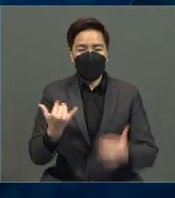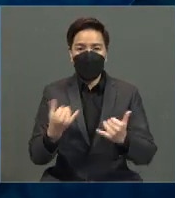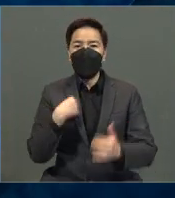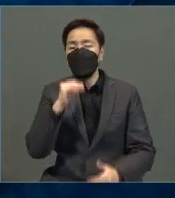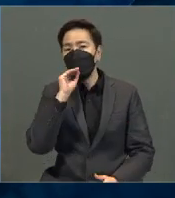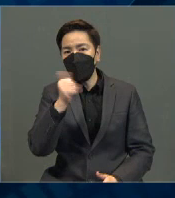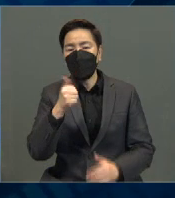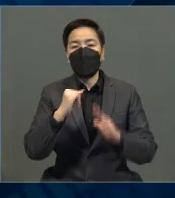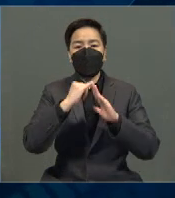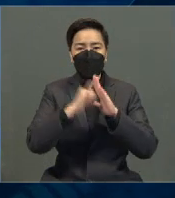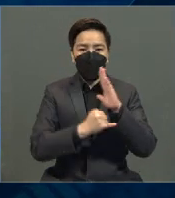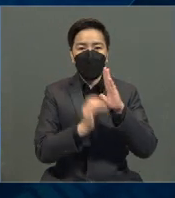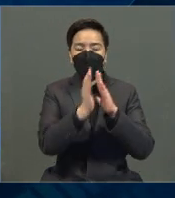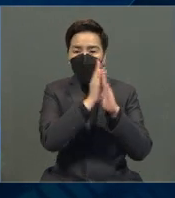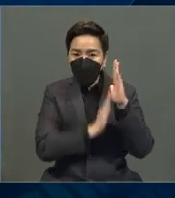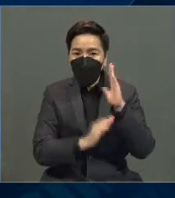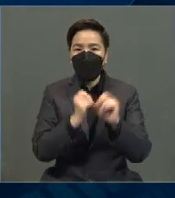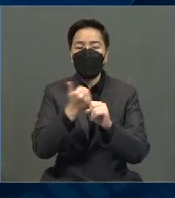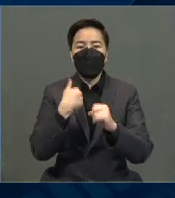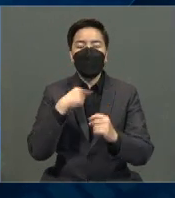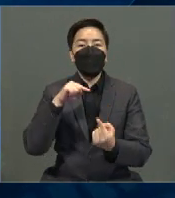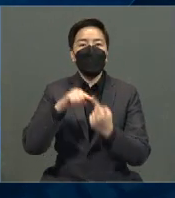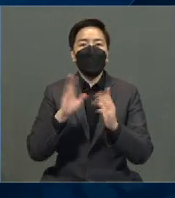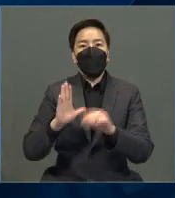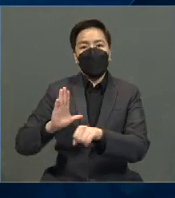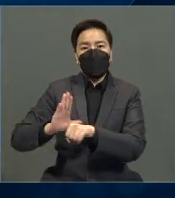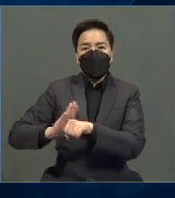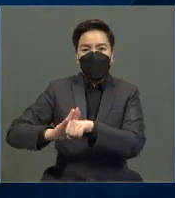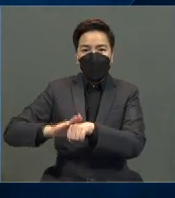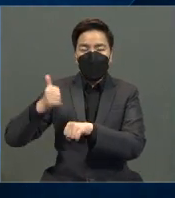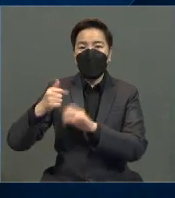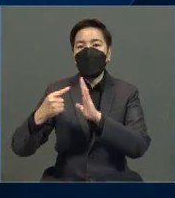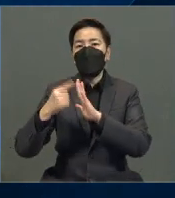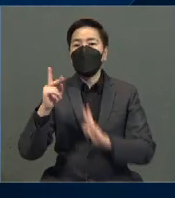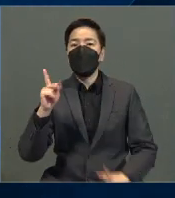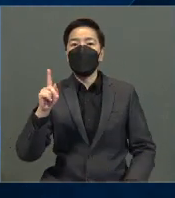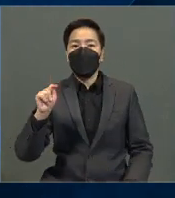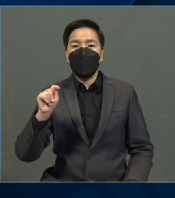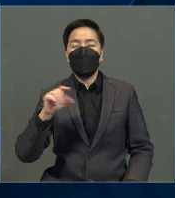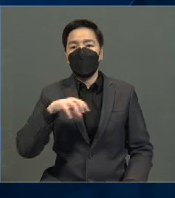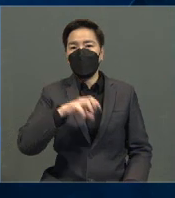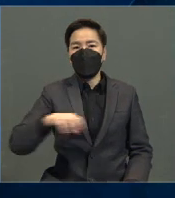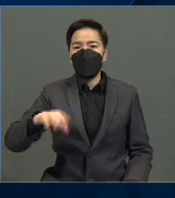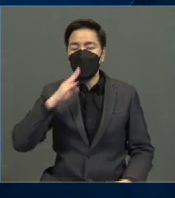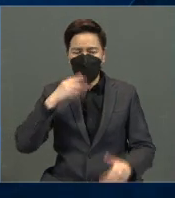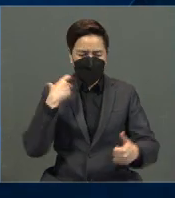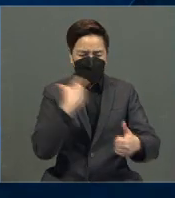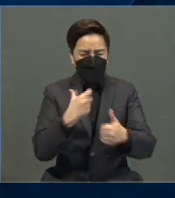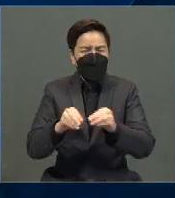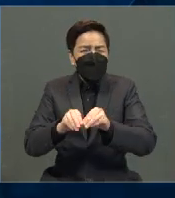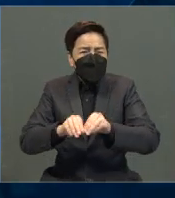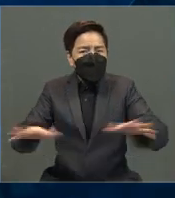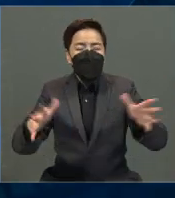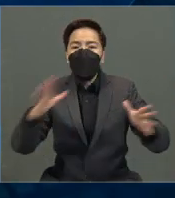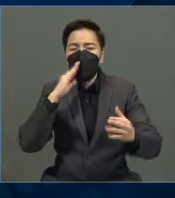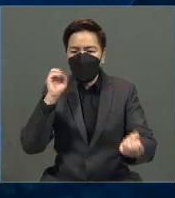ได้นะครับระดับจังหวัดนะครับจะมีการจัดตั้งคณะผู้เชี่ยวชาญในระดับเขตนะครับเพราะเวลาที่เราฉีดวงกว้างมากๆห